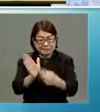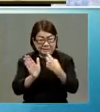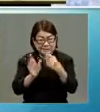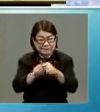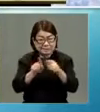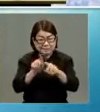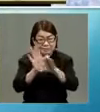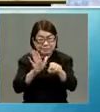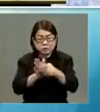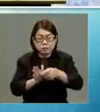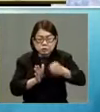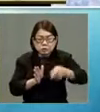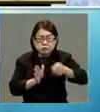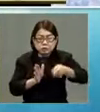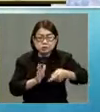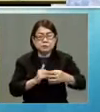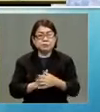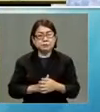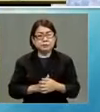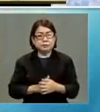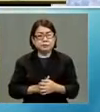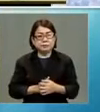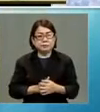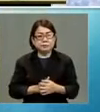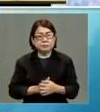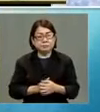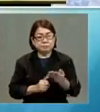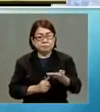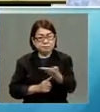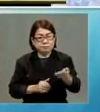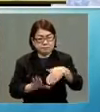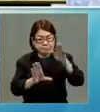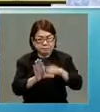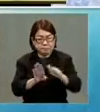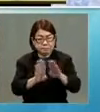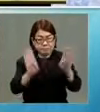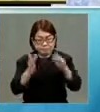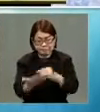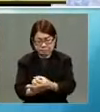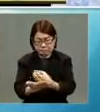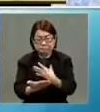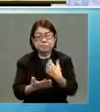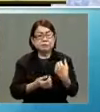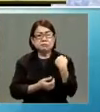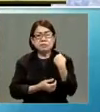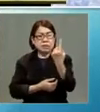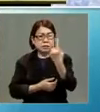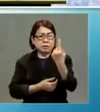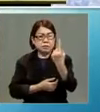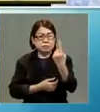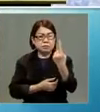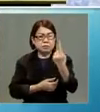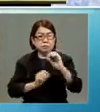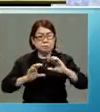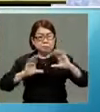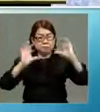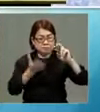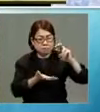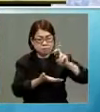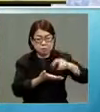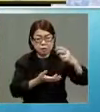ยนรูปนี้ครับนะครับเพราะฉะนั้นรูปนี้ก็จะเป็นรูปที่ทุกคนนะครับและตอนนี้มีระบบเดียวที่ราชการรับรองนะครับ